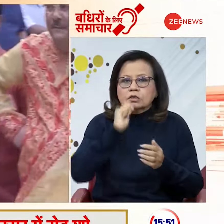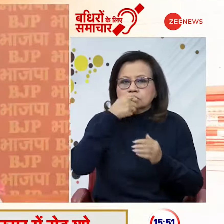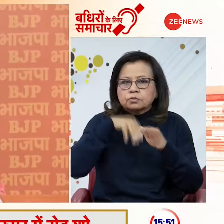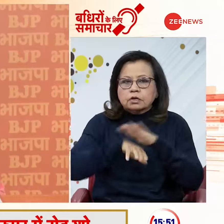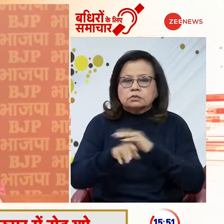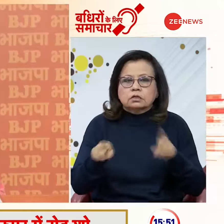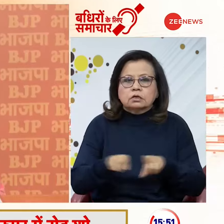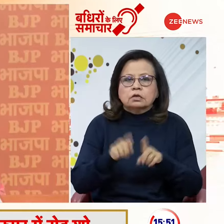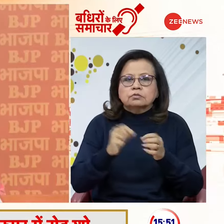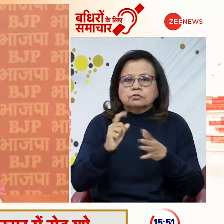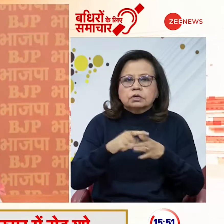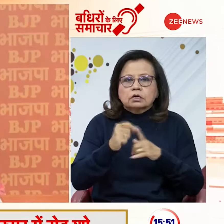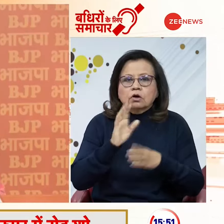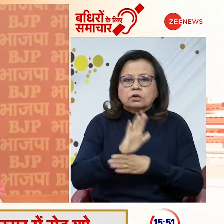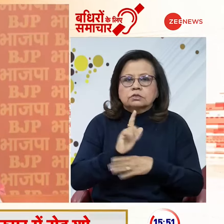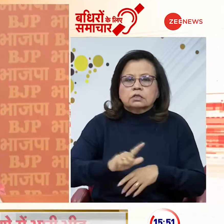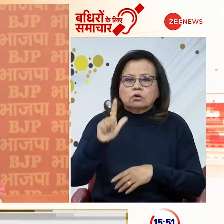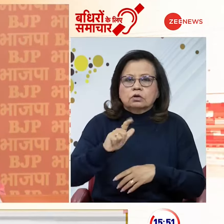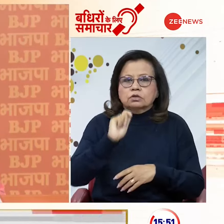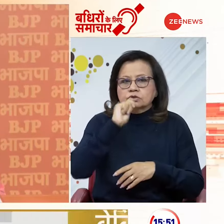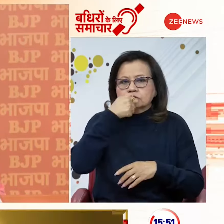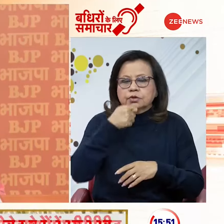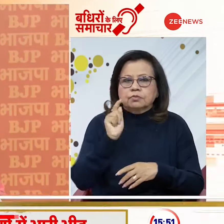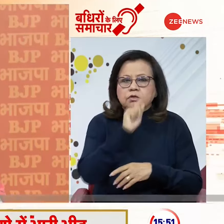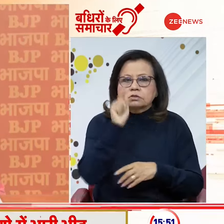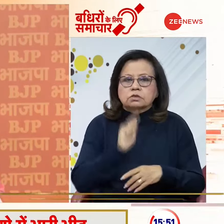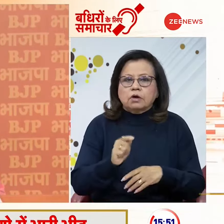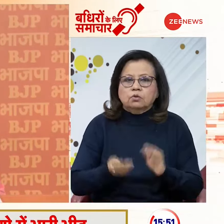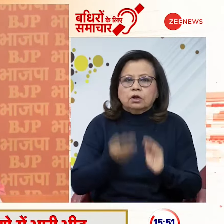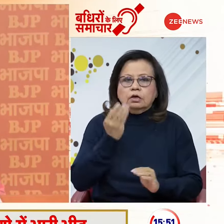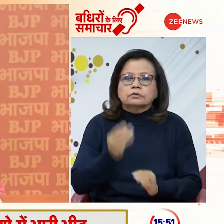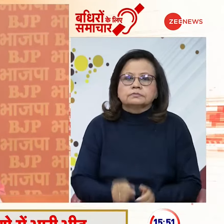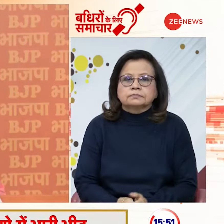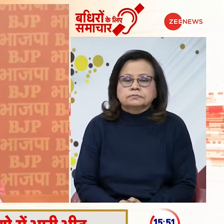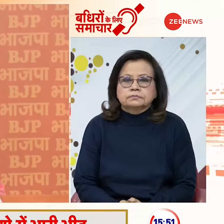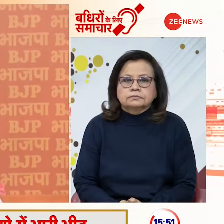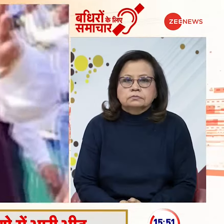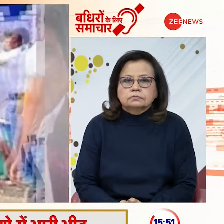है इसके साथ ही बीजेपी ने कॉंग्रेस नेताओं की चुपी पर भी सवाल उठाए